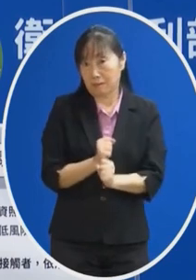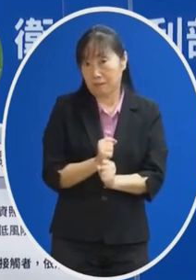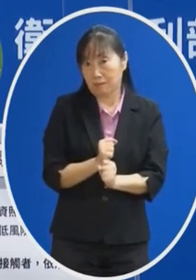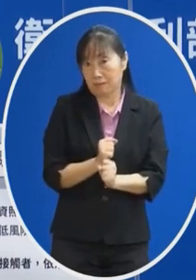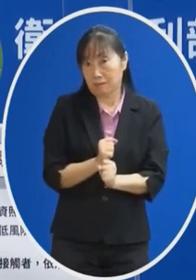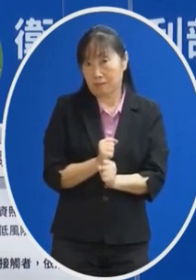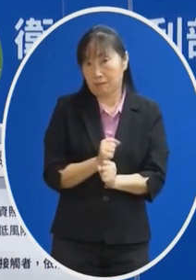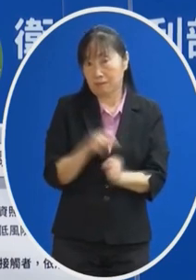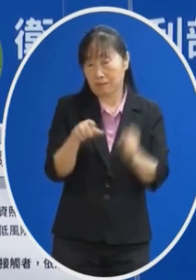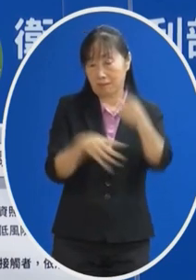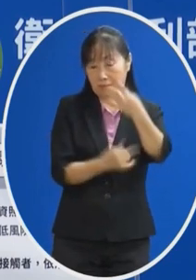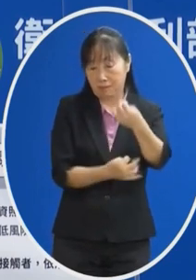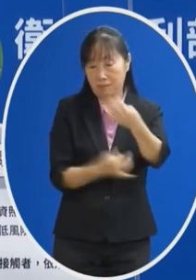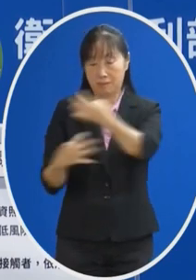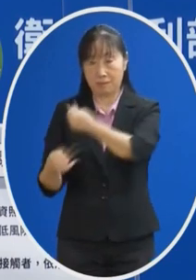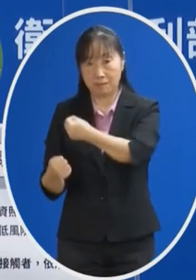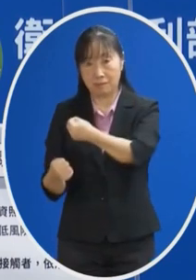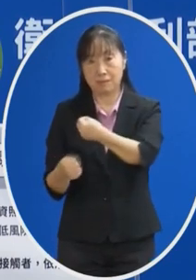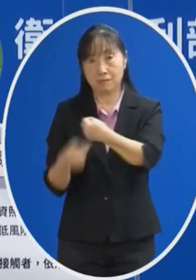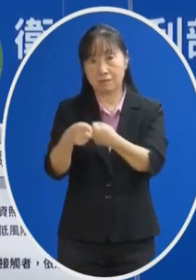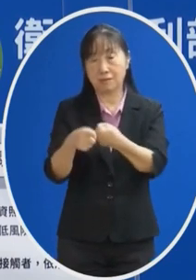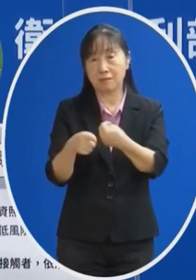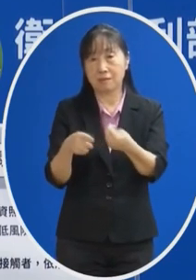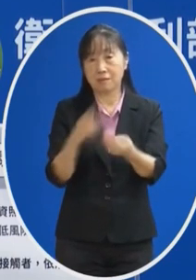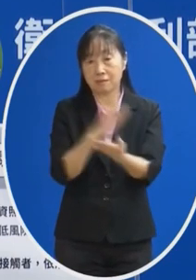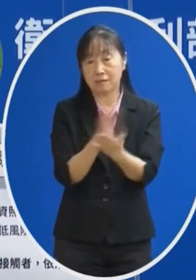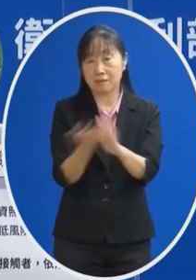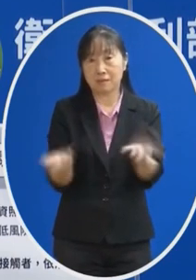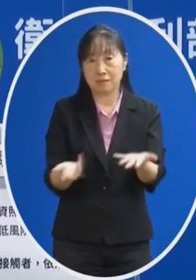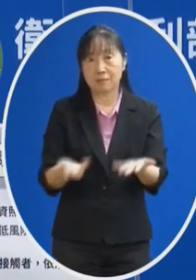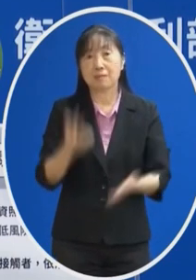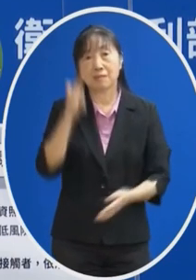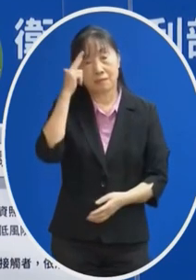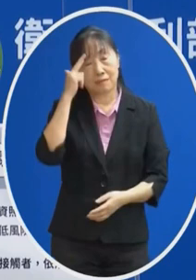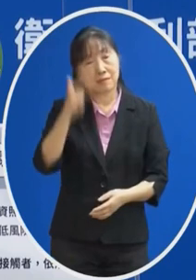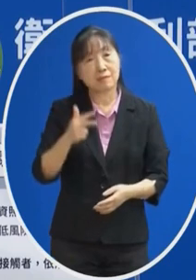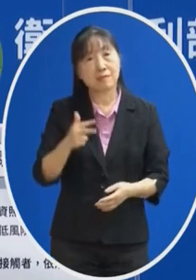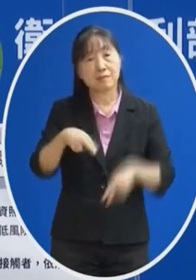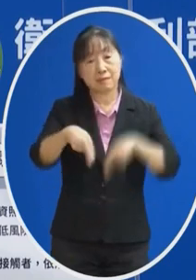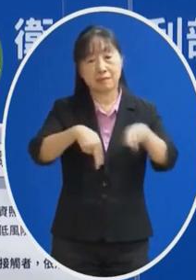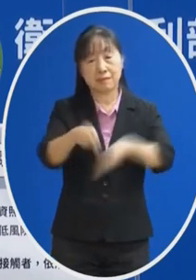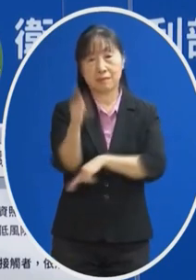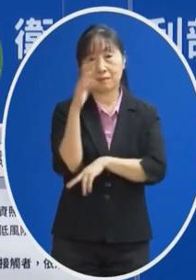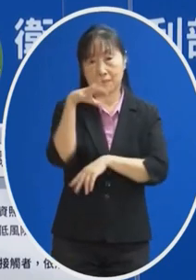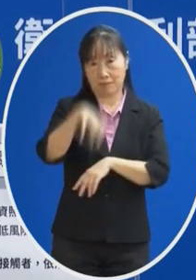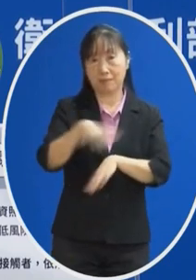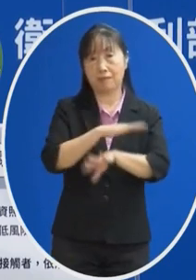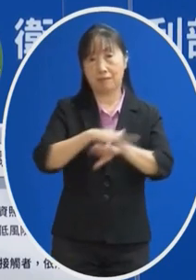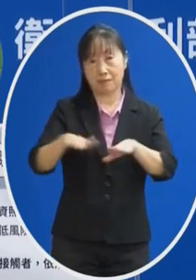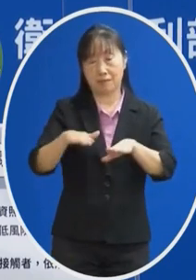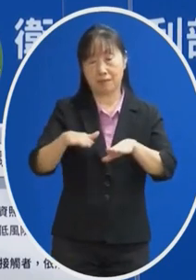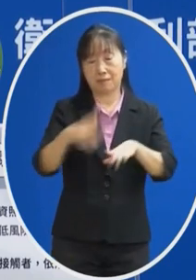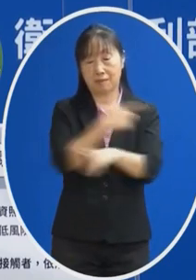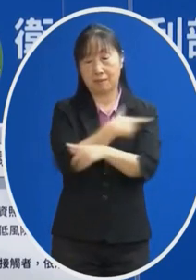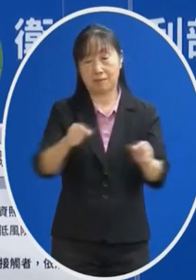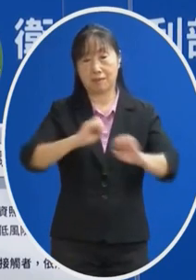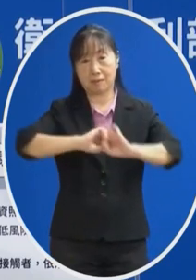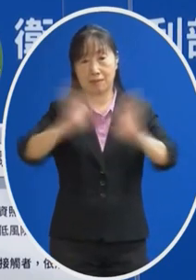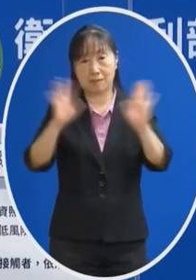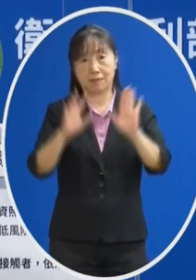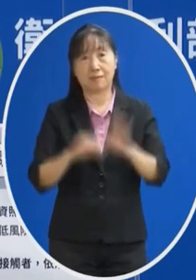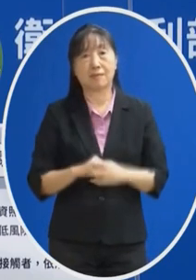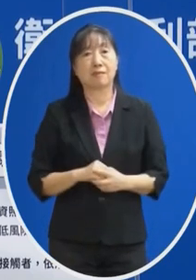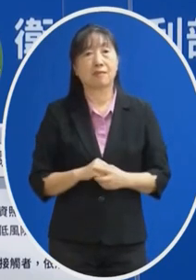警戒的一个时间或各项的措施，那下礼拜哈，那行政院也会统一的来对外来说。